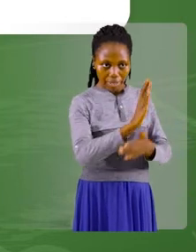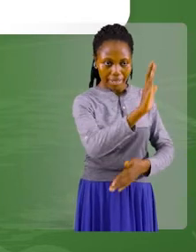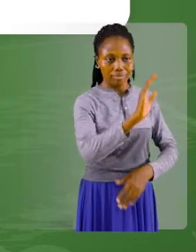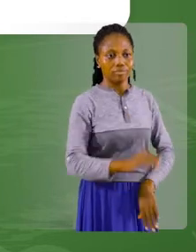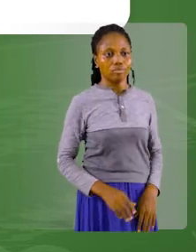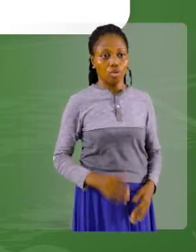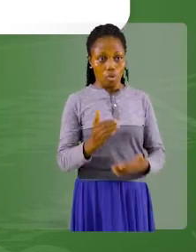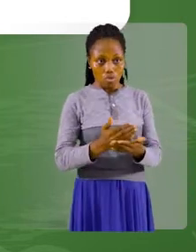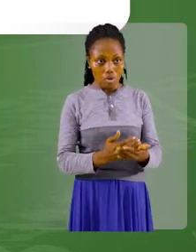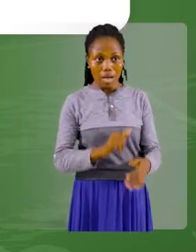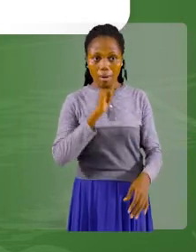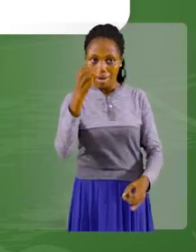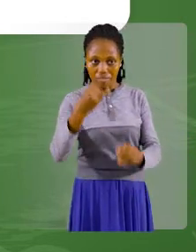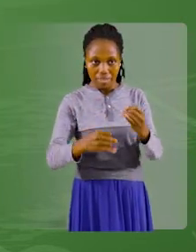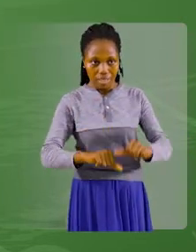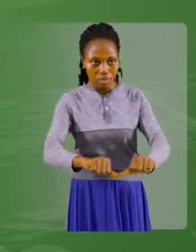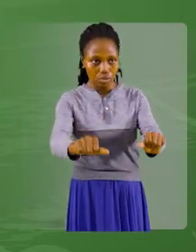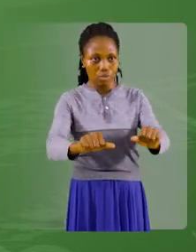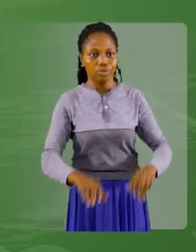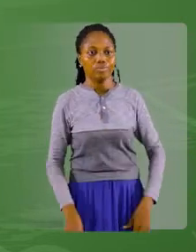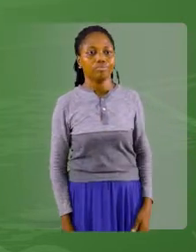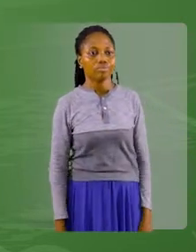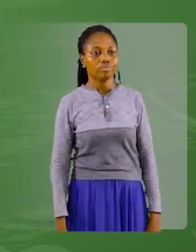CD sont orthogonaux.